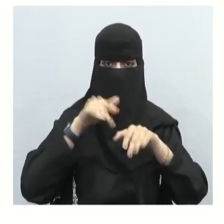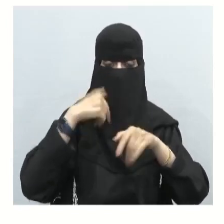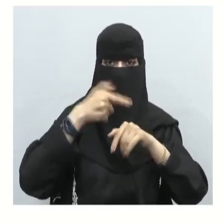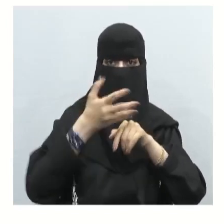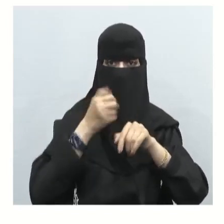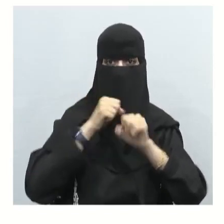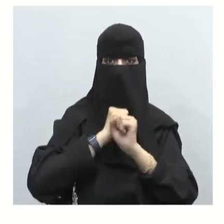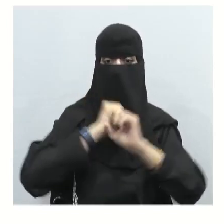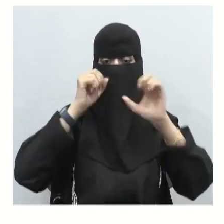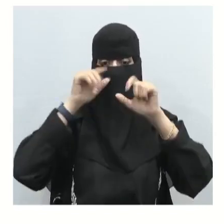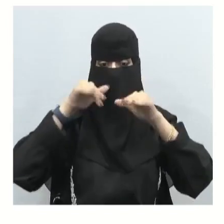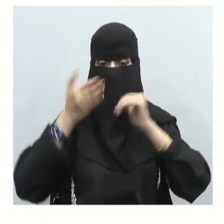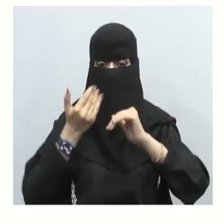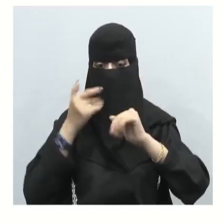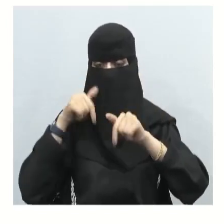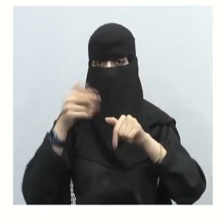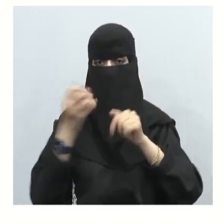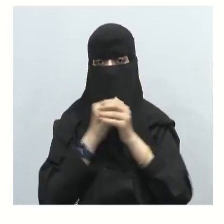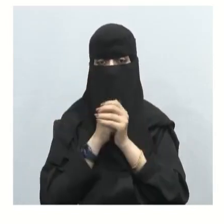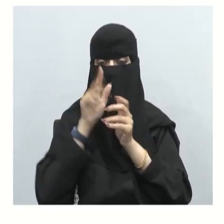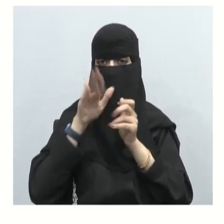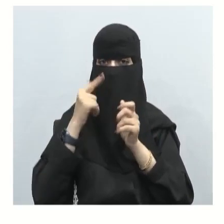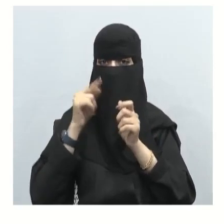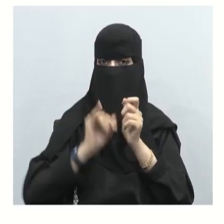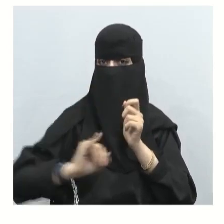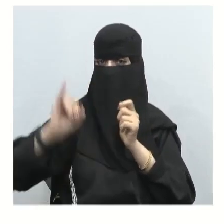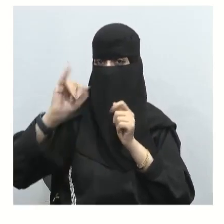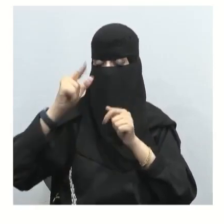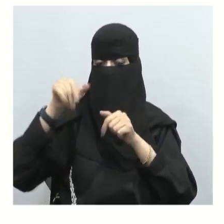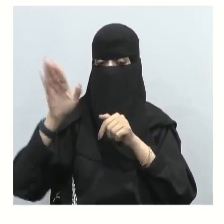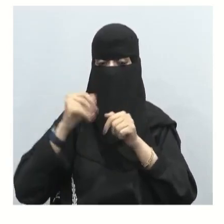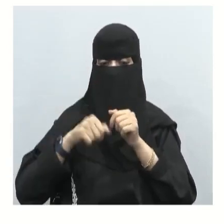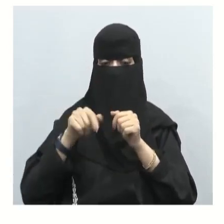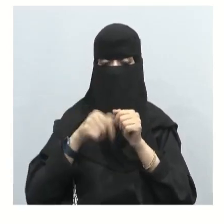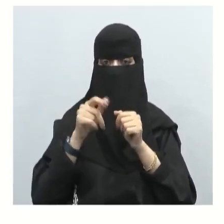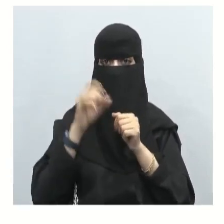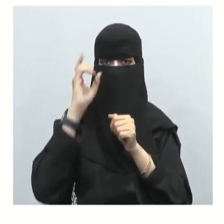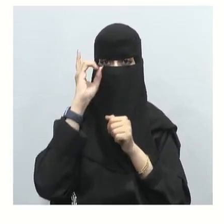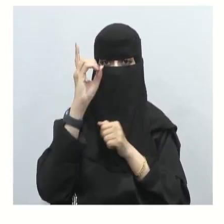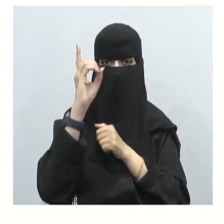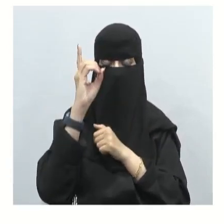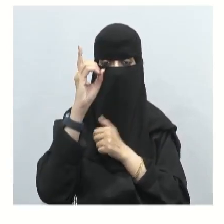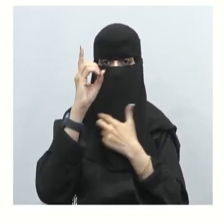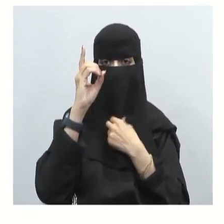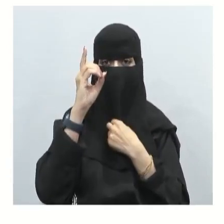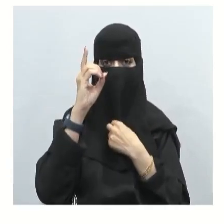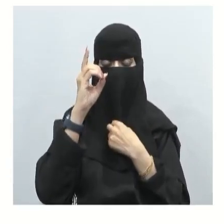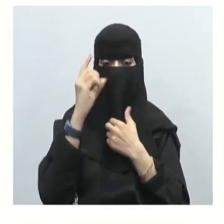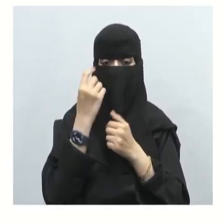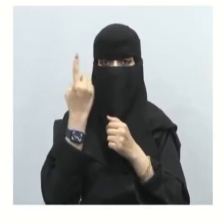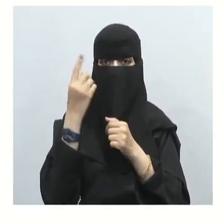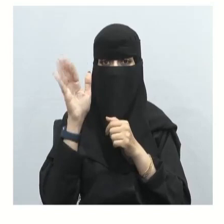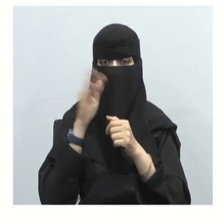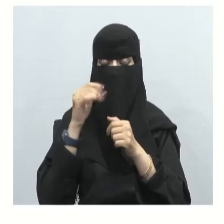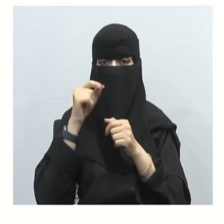تبعد اذا هنا لدي المسافه عباره عن دي اذا دي واحد